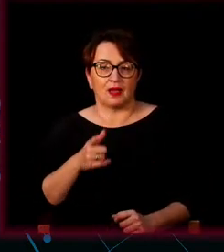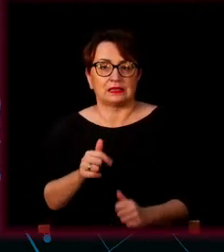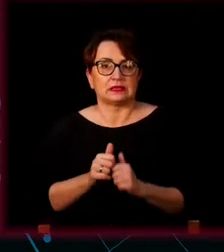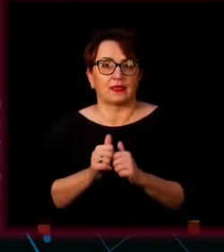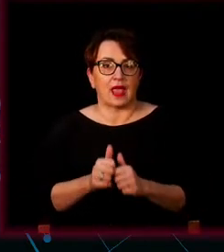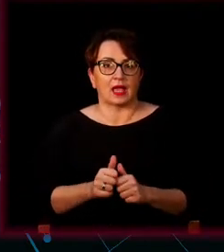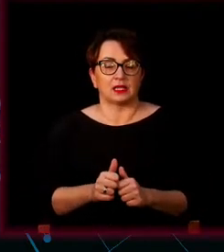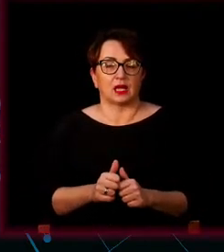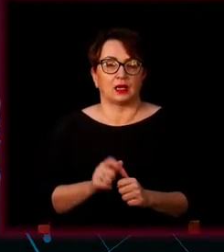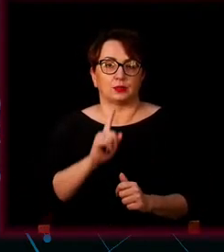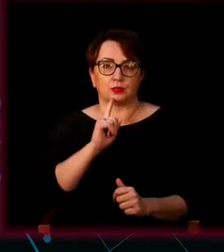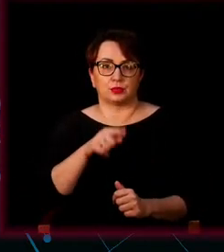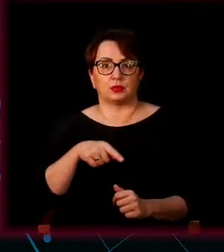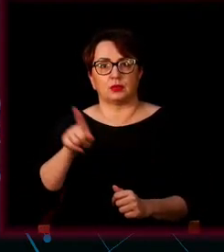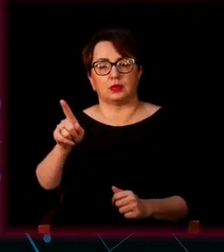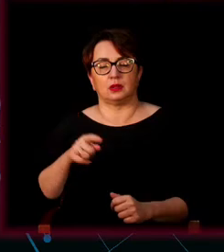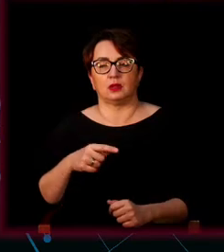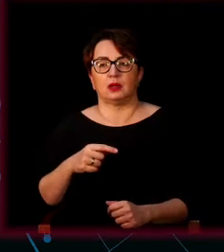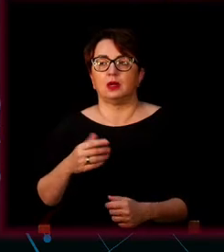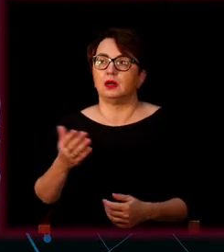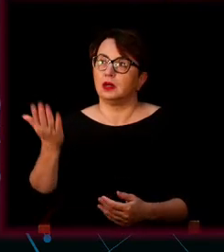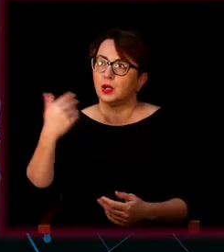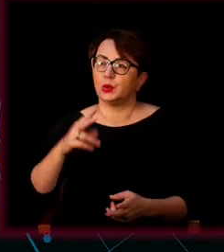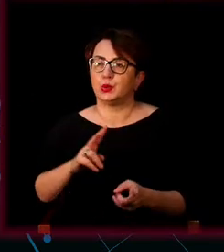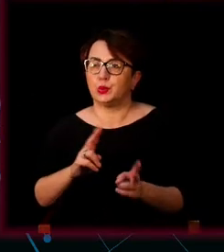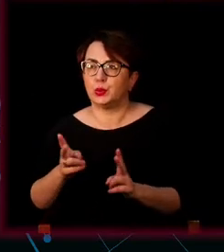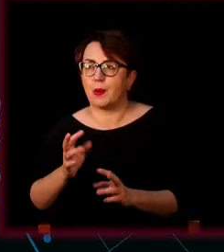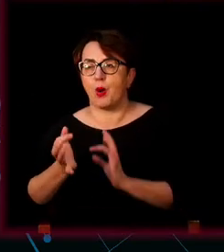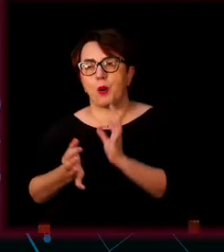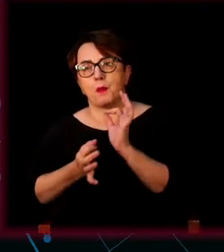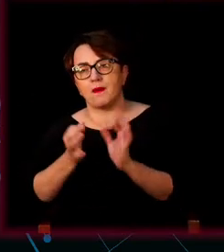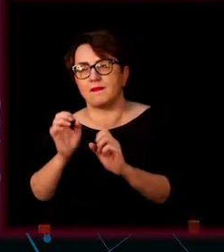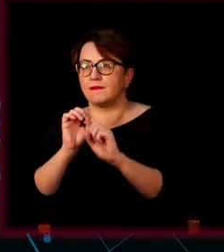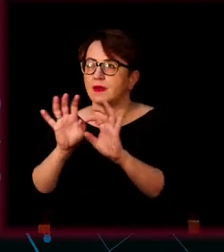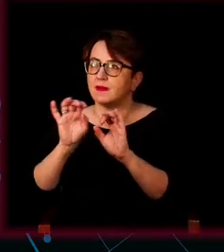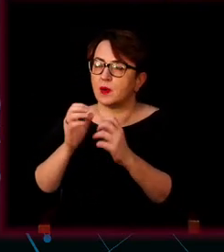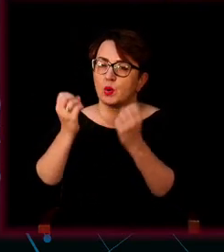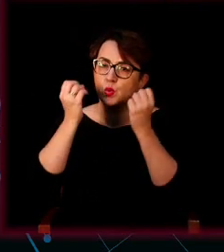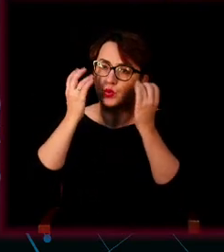właśnie w pewnym sensie takiego dyplomaty, ale też tłumacza tej kultury, tak, uczyć